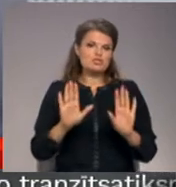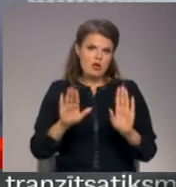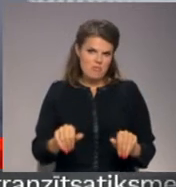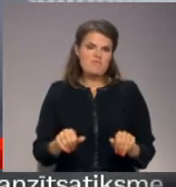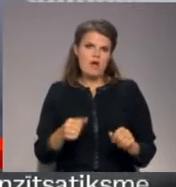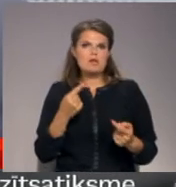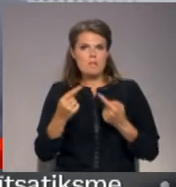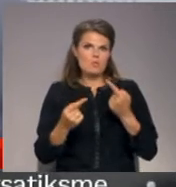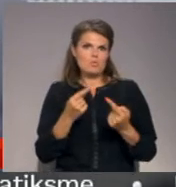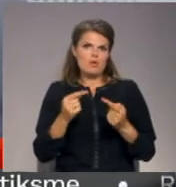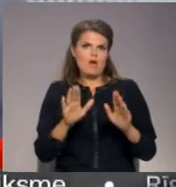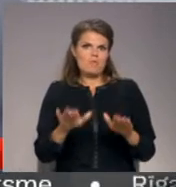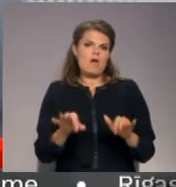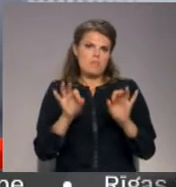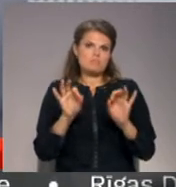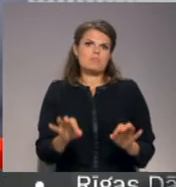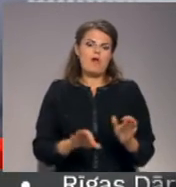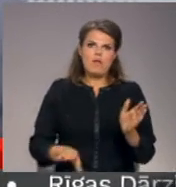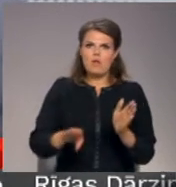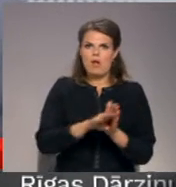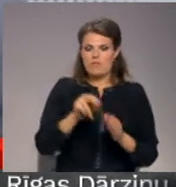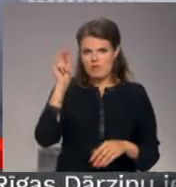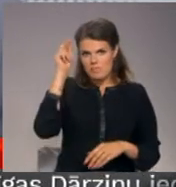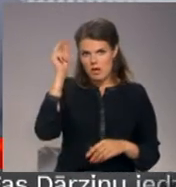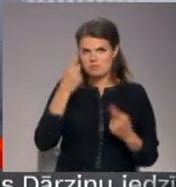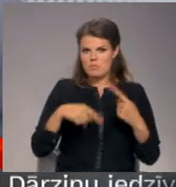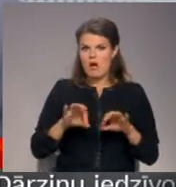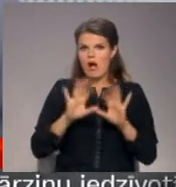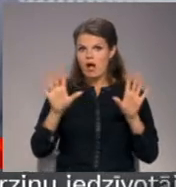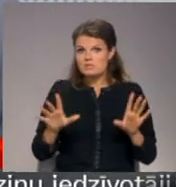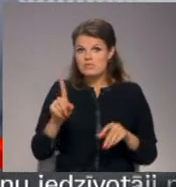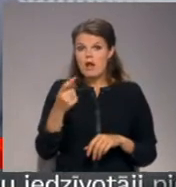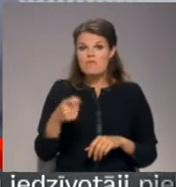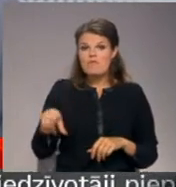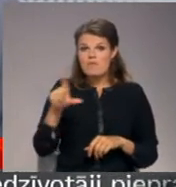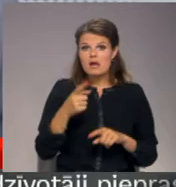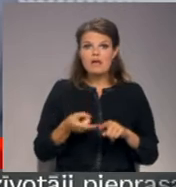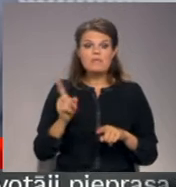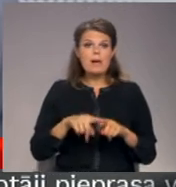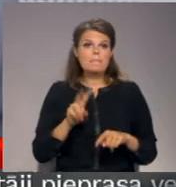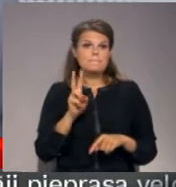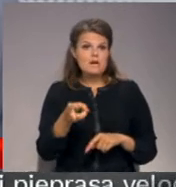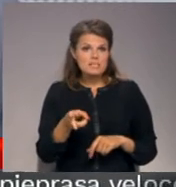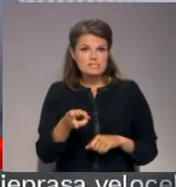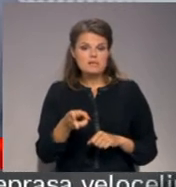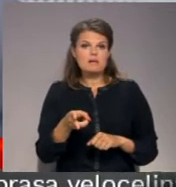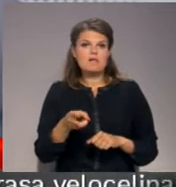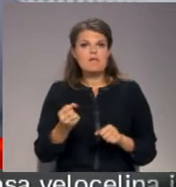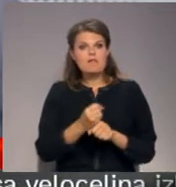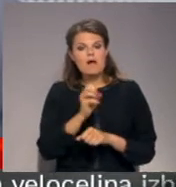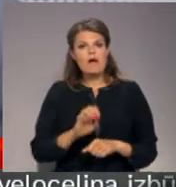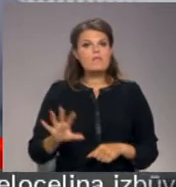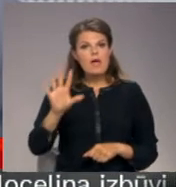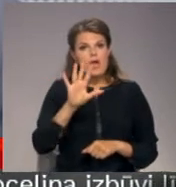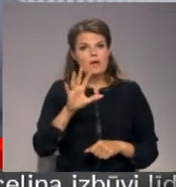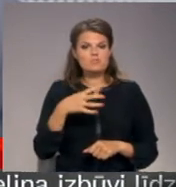runāt par reālu klātienes mācību atsākšanu. Vēl jau vairāk arī tāpēc, ka gan